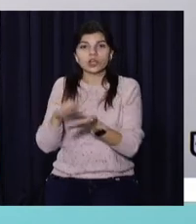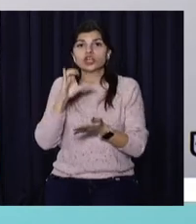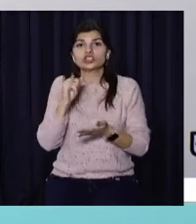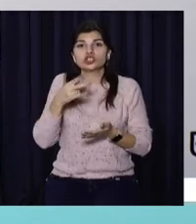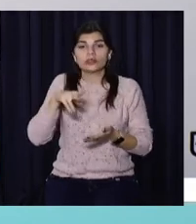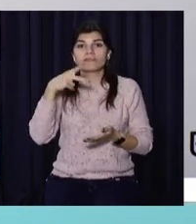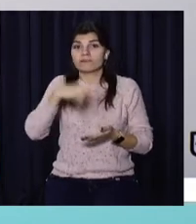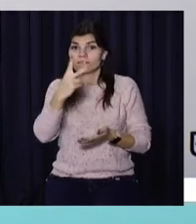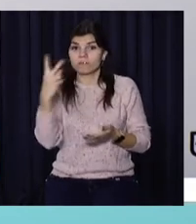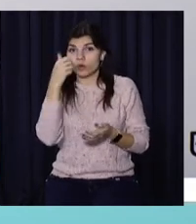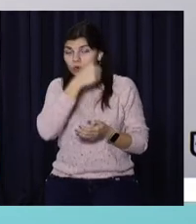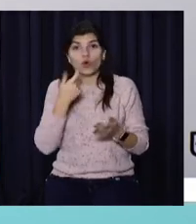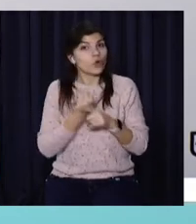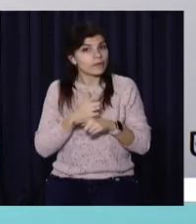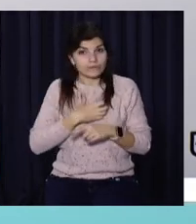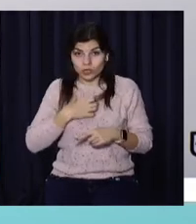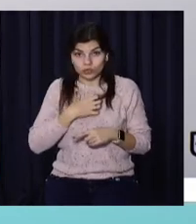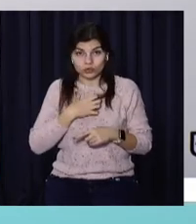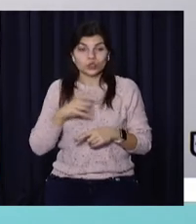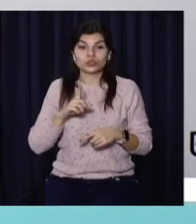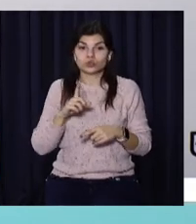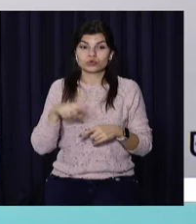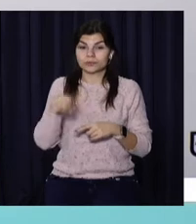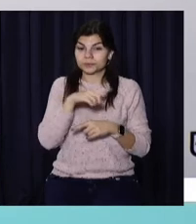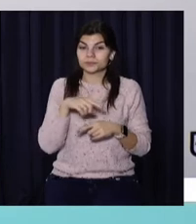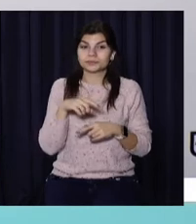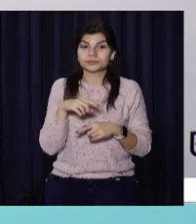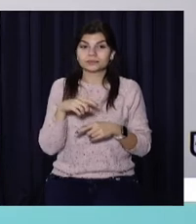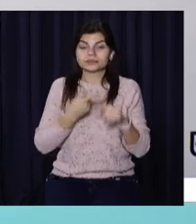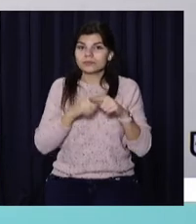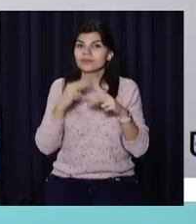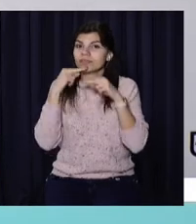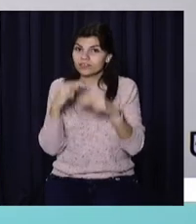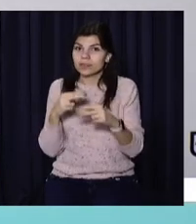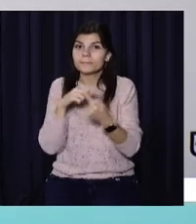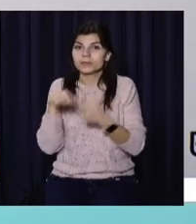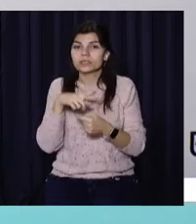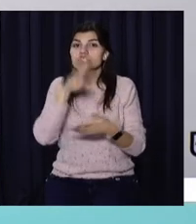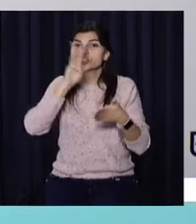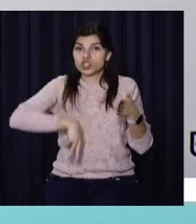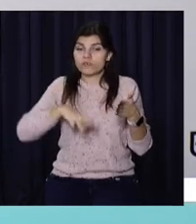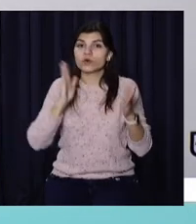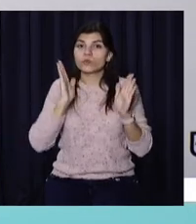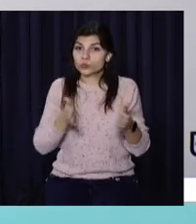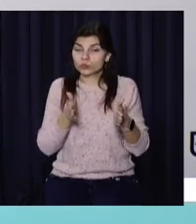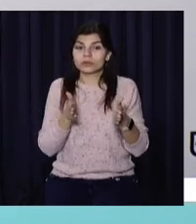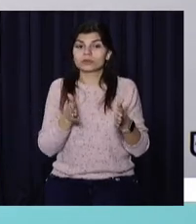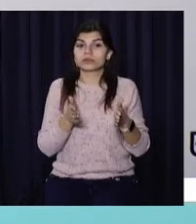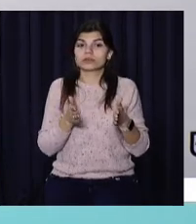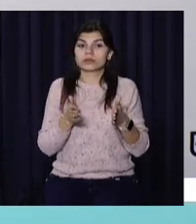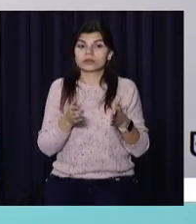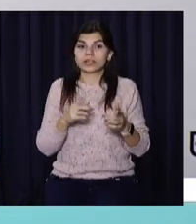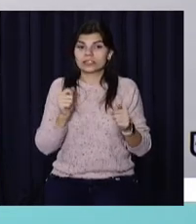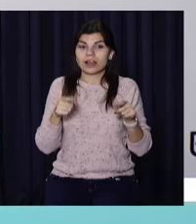січня 22-го року, дуже важливо, щоб суб'єкти господарювання на це звернули увагу, штрафна санкція